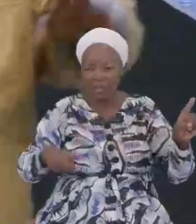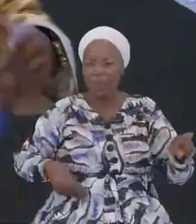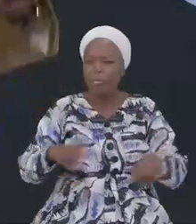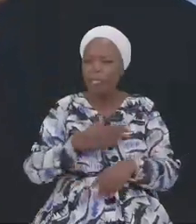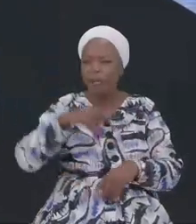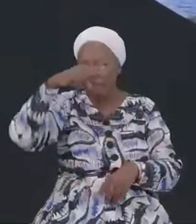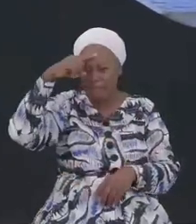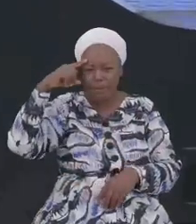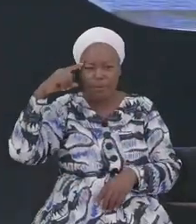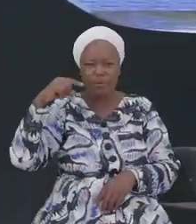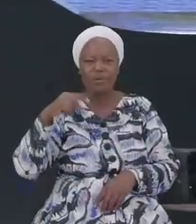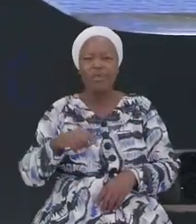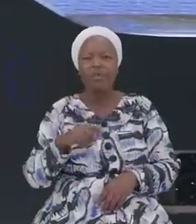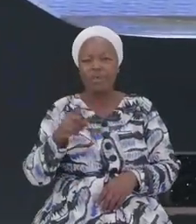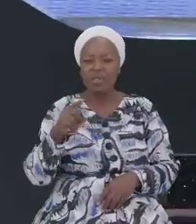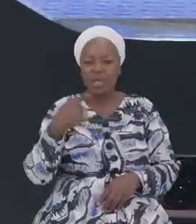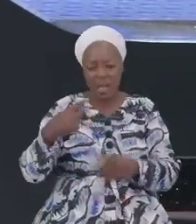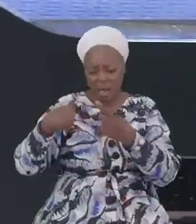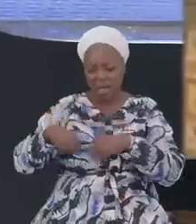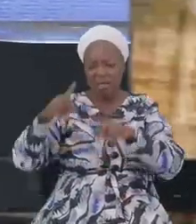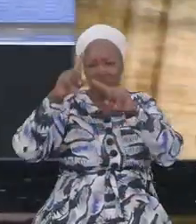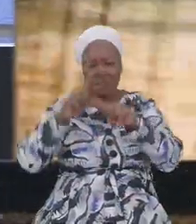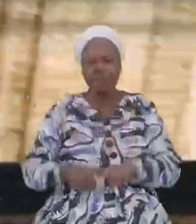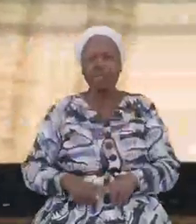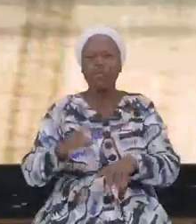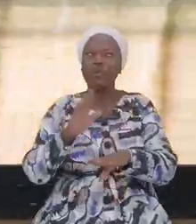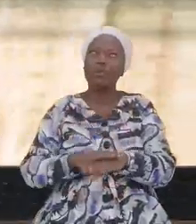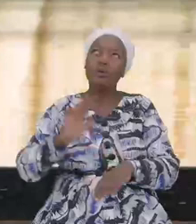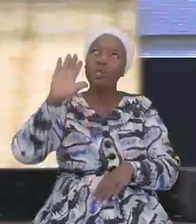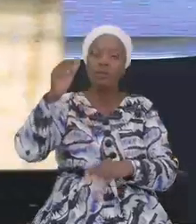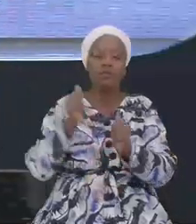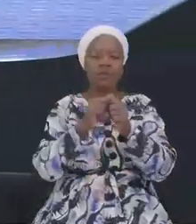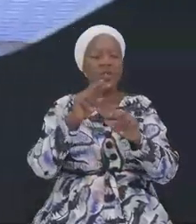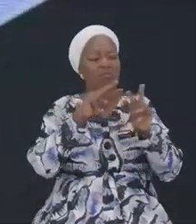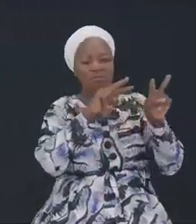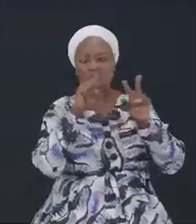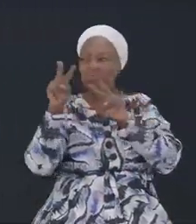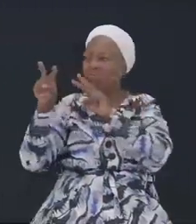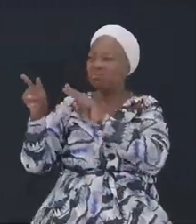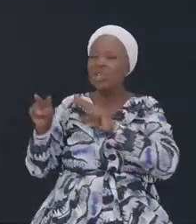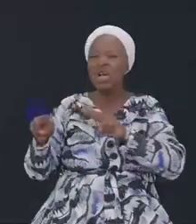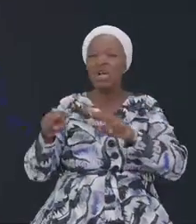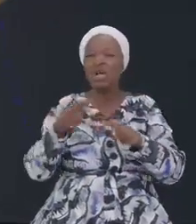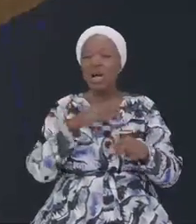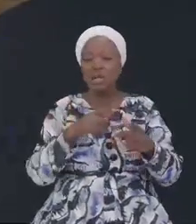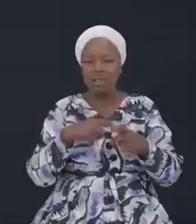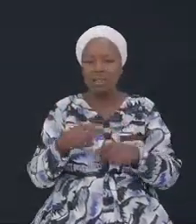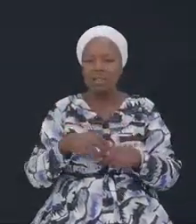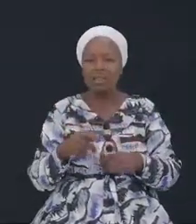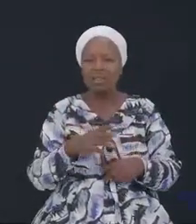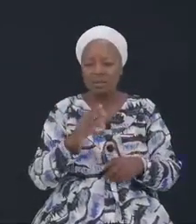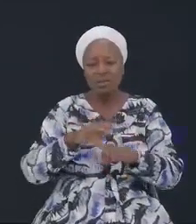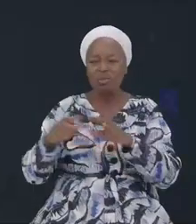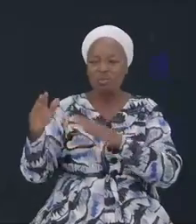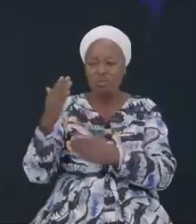cause de ce que ton cœur dépend de moi, sans regarder à gauche ni à droite, je vais traiter avec lui